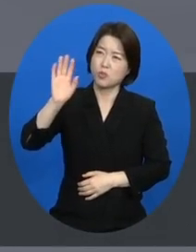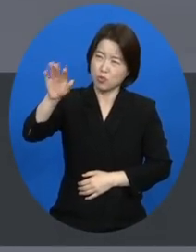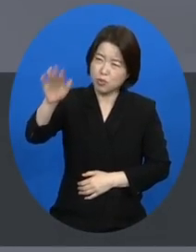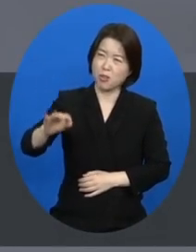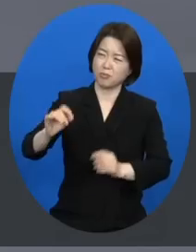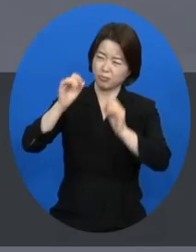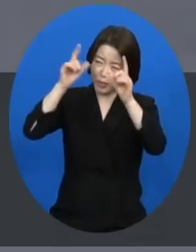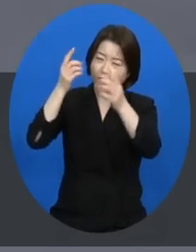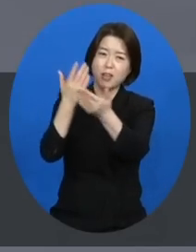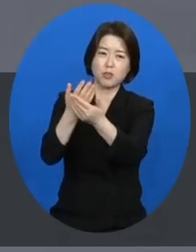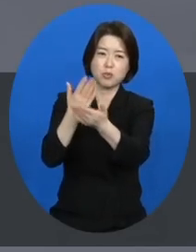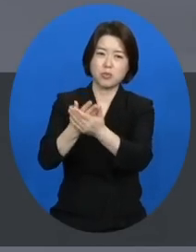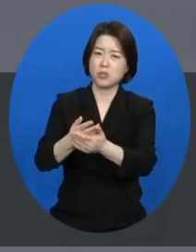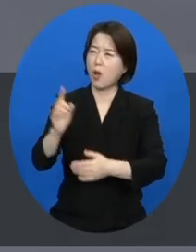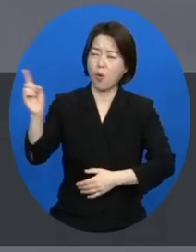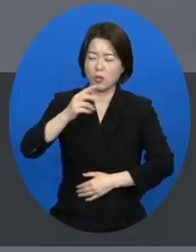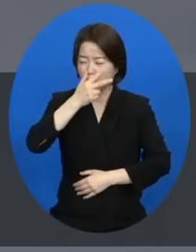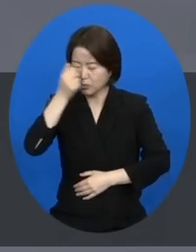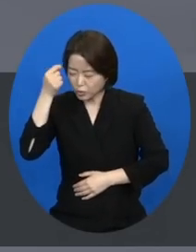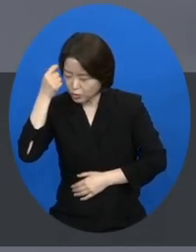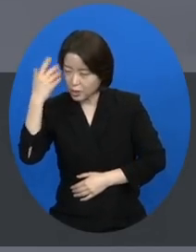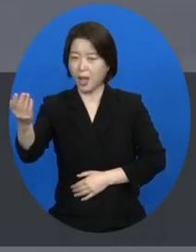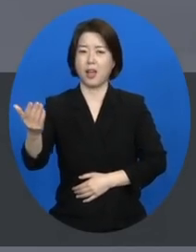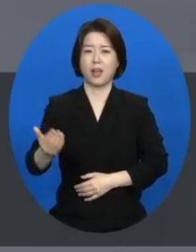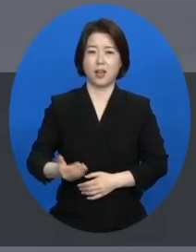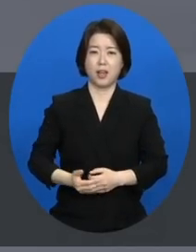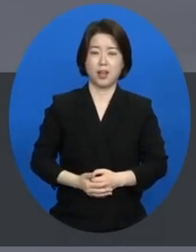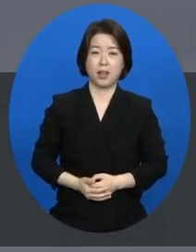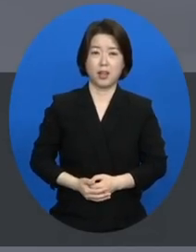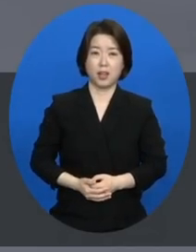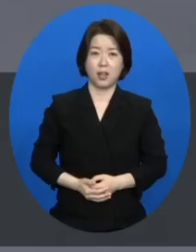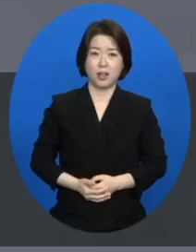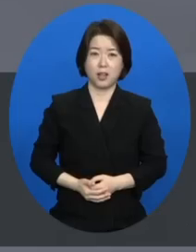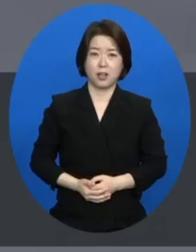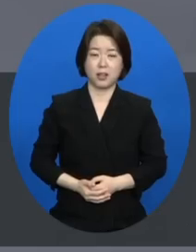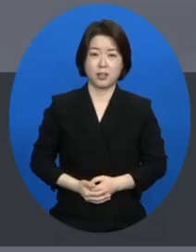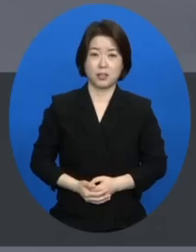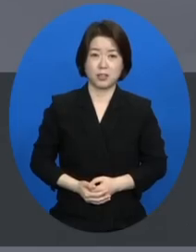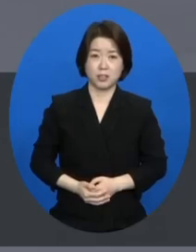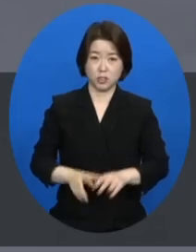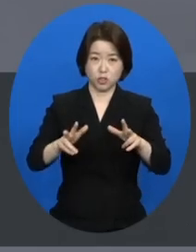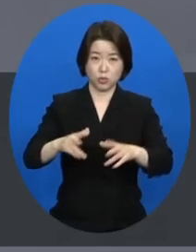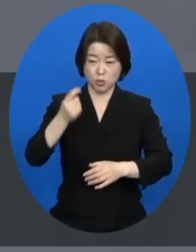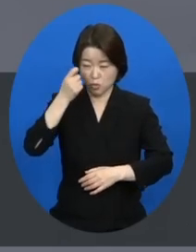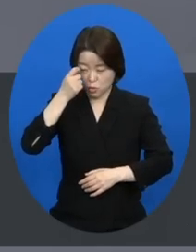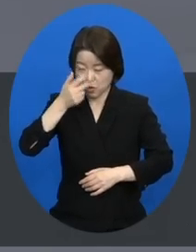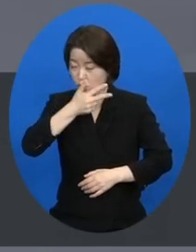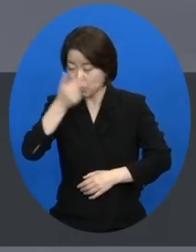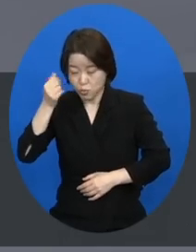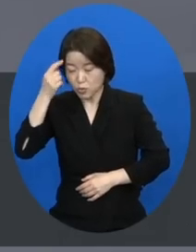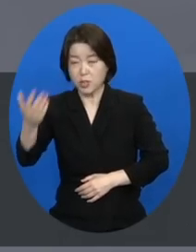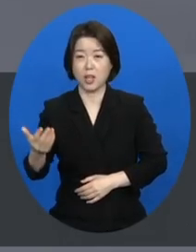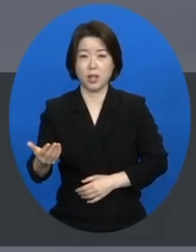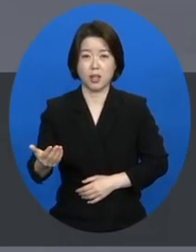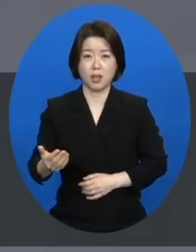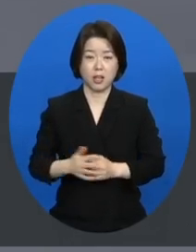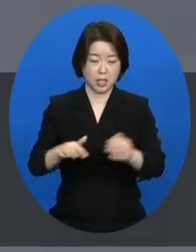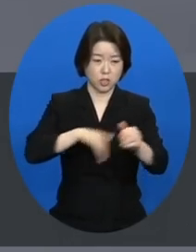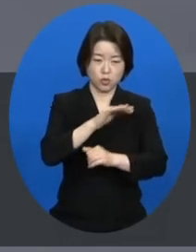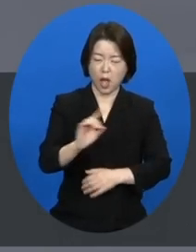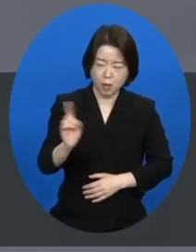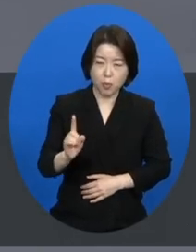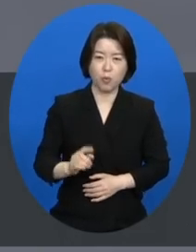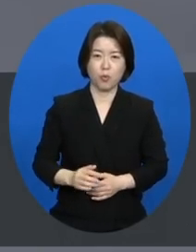깨소서 어찌하여 주무시나이까. 하나님 지금이 주무실 때입니까? 지금 상황이 어떤